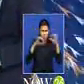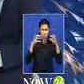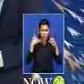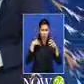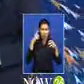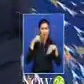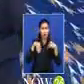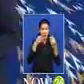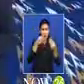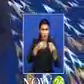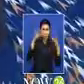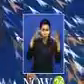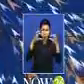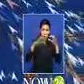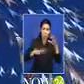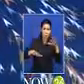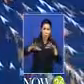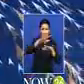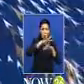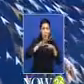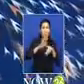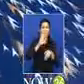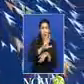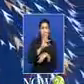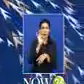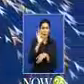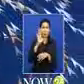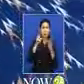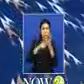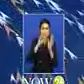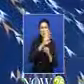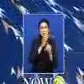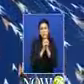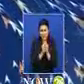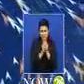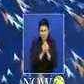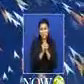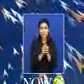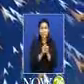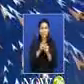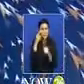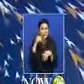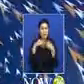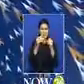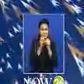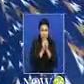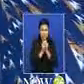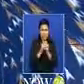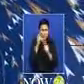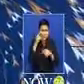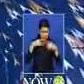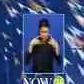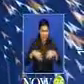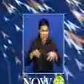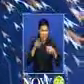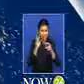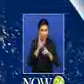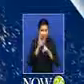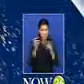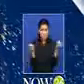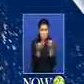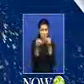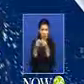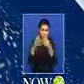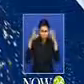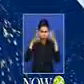จะทําให้ฝนนั้นปกคลุมทั่วทั้งเกาะบริเวณของพื้นที่ประเทศจีนครับทำให้จีนนั้นมีความเสี่ยงที่จะเกิดฝนตกหนักในบ